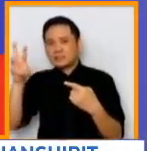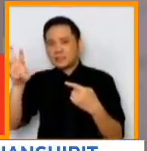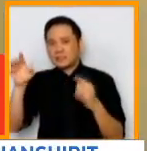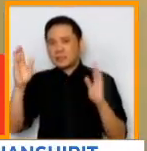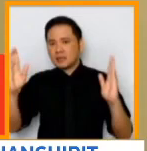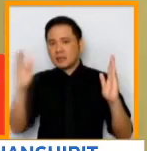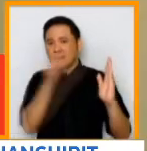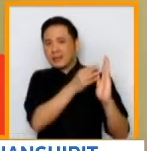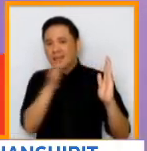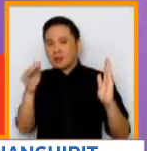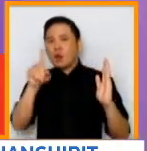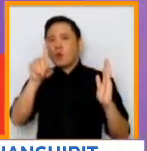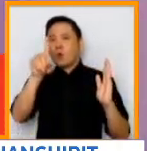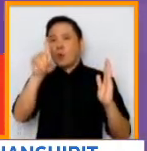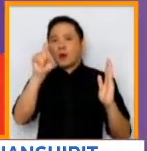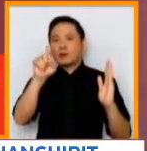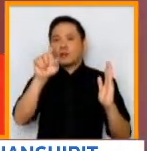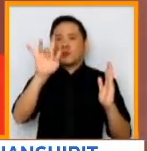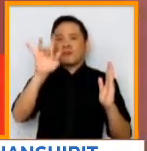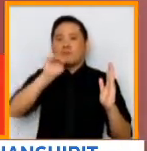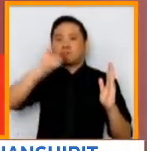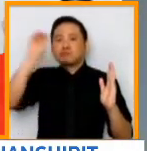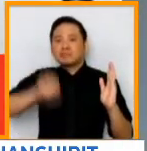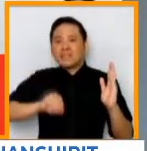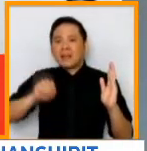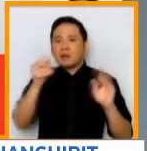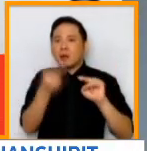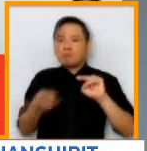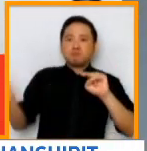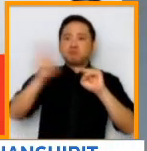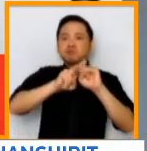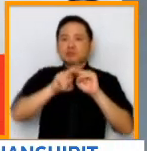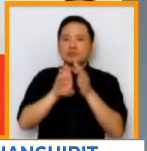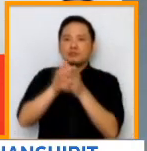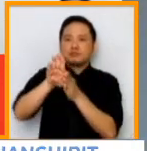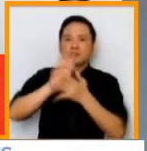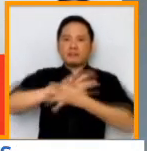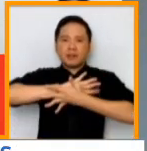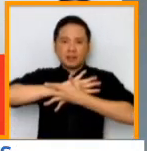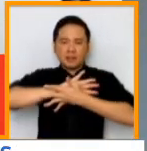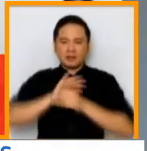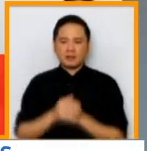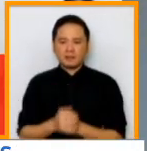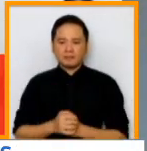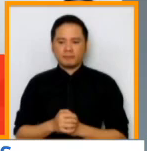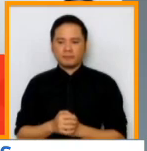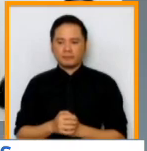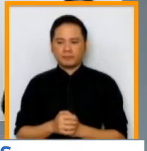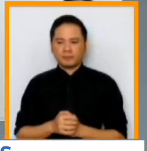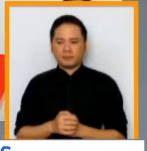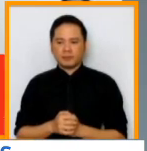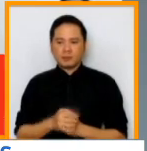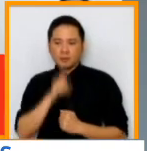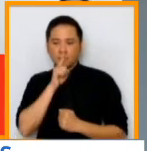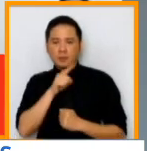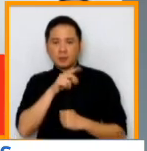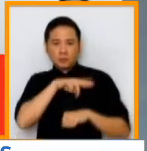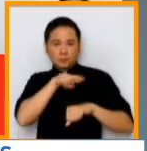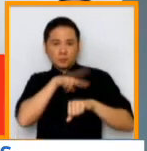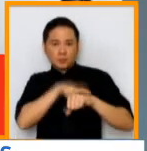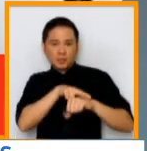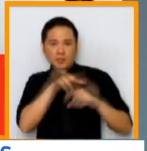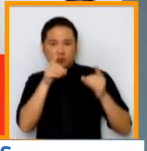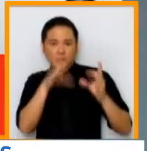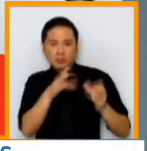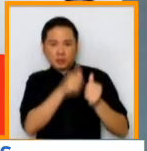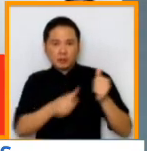125% ang itinaas ng COVID cases sa San Francisco. Secretary Anyo already directed our regional director Leo Trovella sa